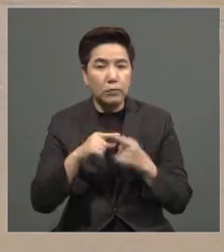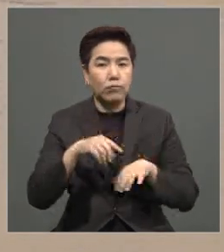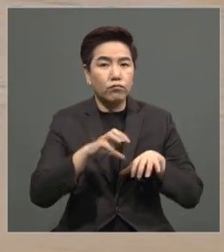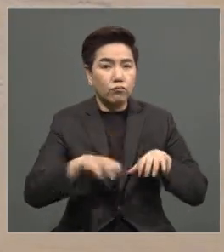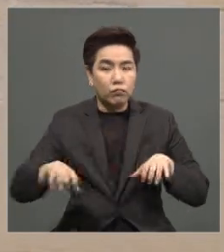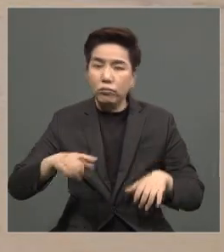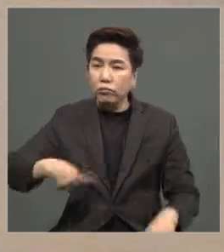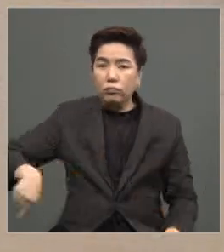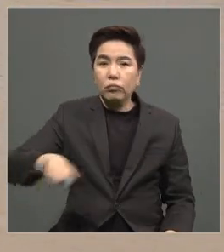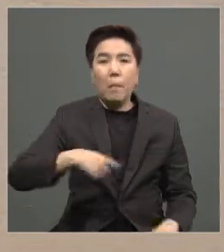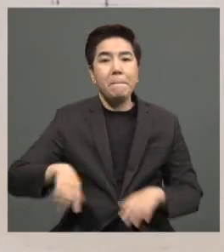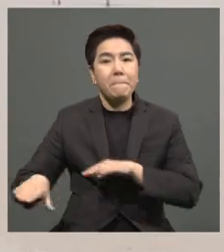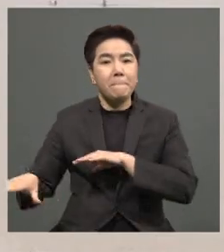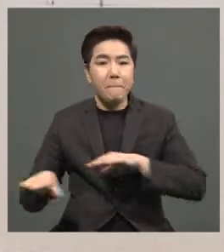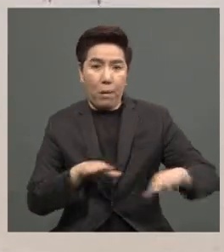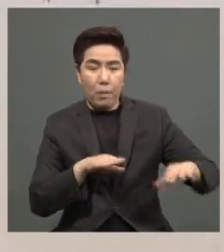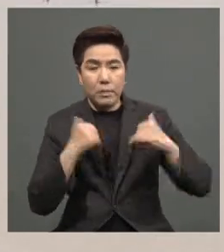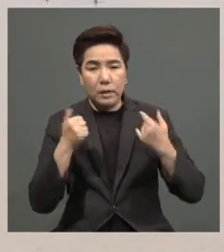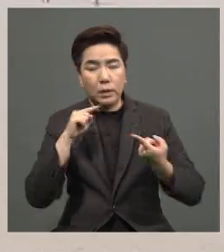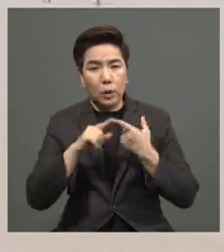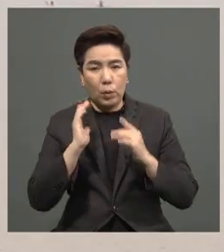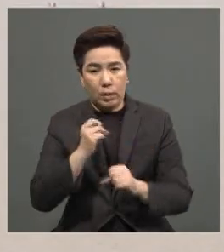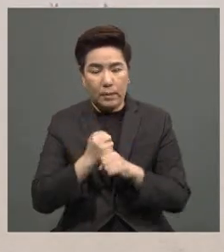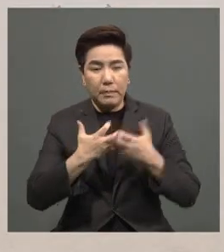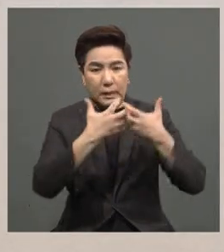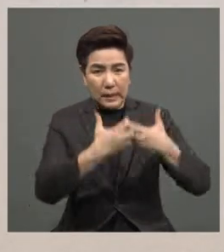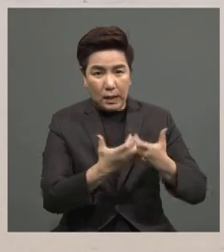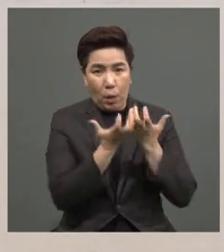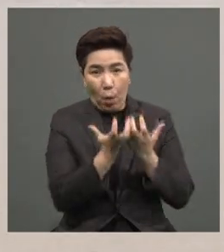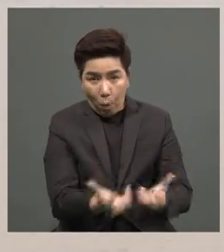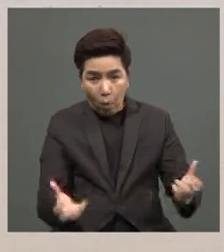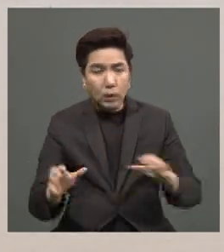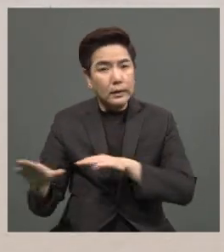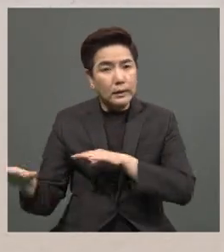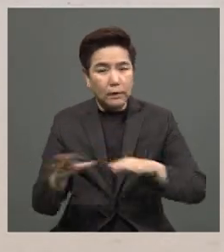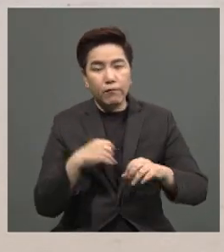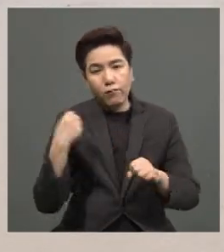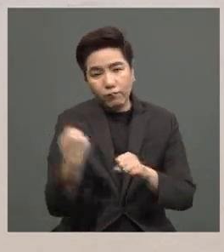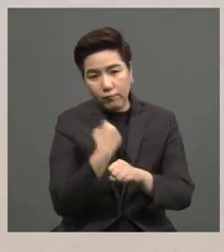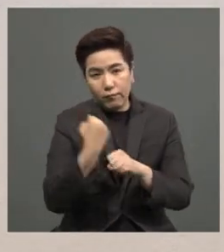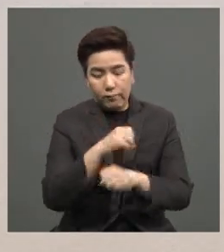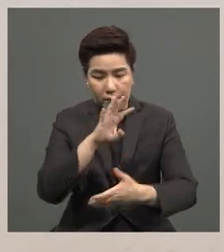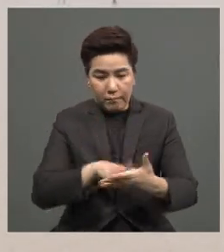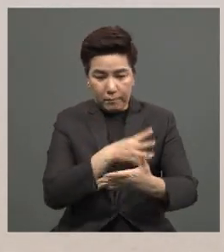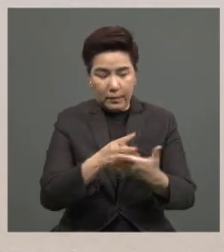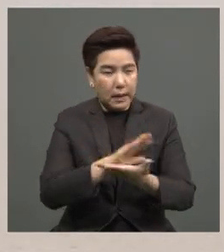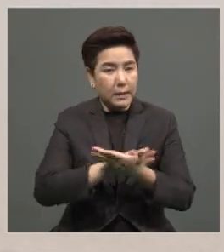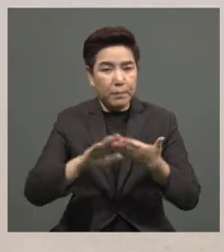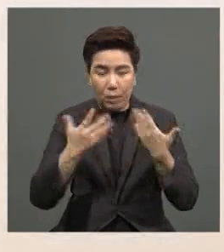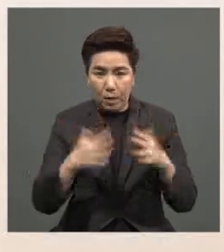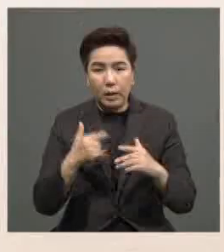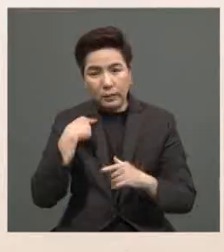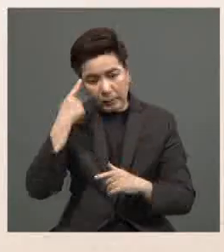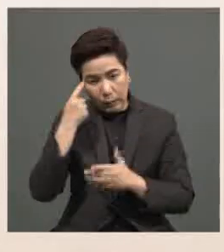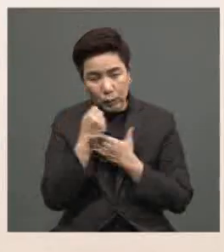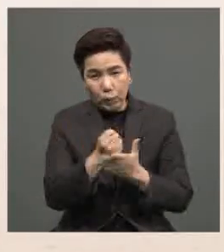หน่วยก็เตรียมพร้อมรับมืออย่างเต็มที่กันแล้วทั้งเจ้าหน้าที่เครื่องจักรเครื่องมือต่างๆมีการฝึกซ้อมแผนรับมือในพื้นที่เปราะบางเพื่อ